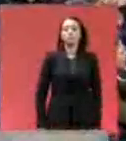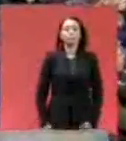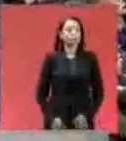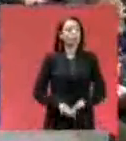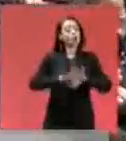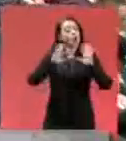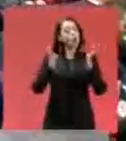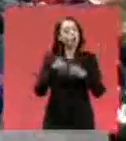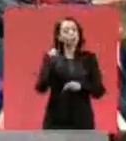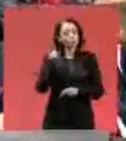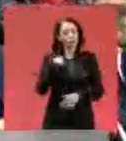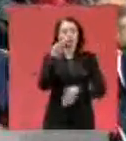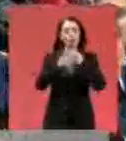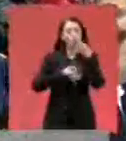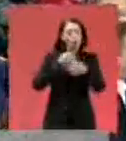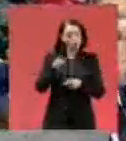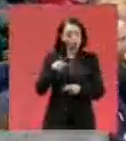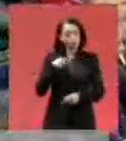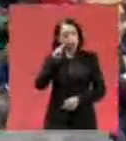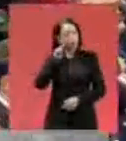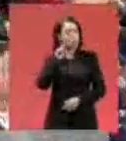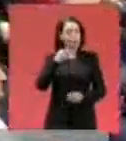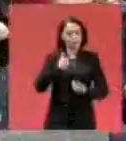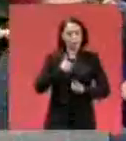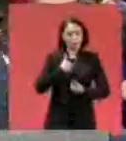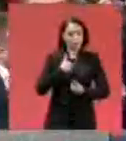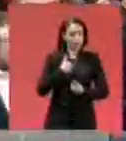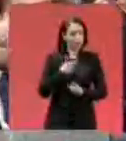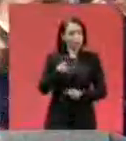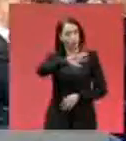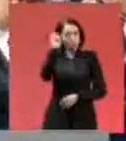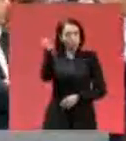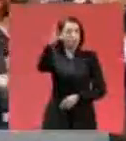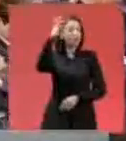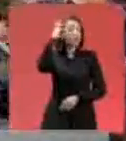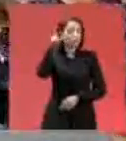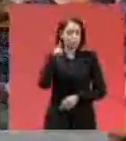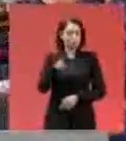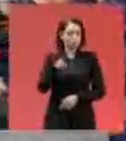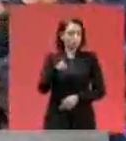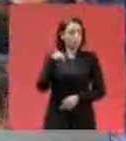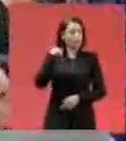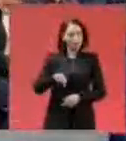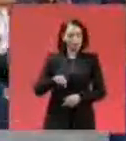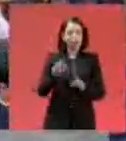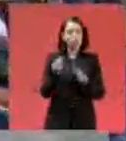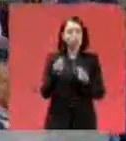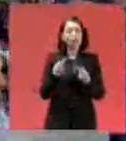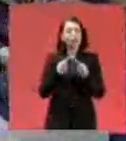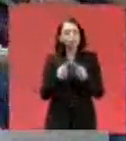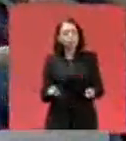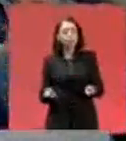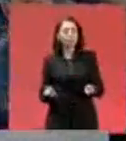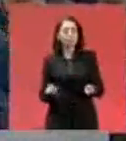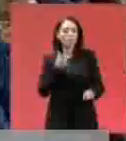Για όλους αυτούς τους λόγους λοιπόν προβλέπω και κρατήστε το ότι αυτές θα είναι πολύ περίεργες